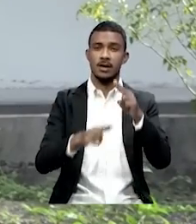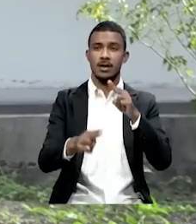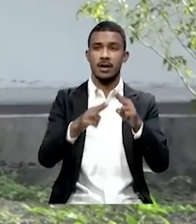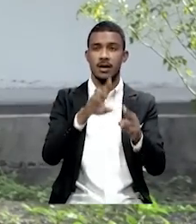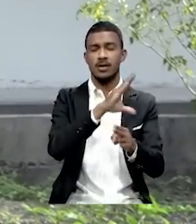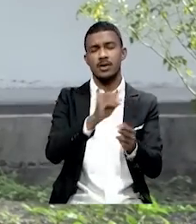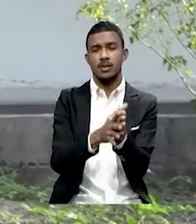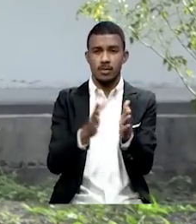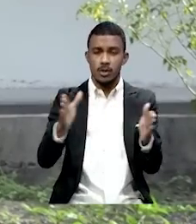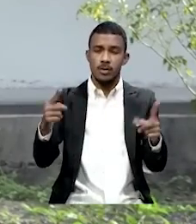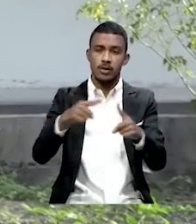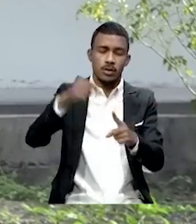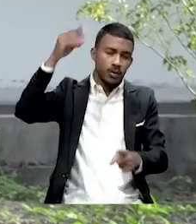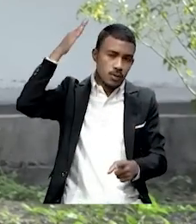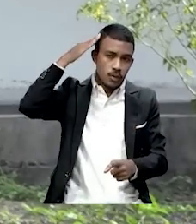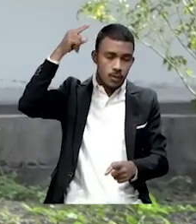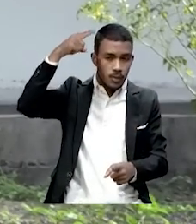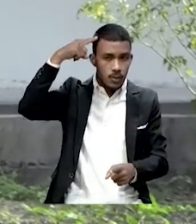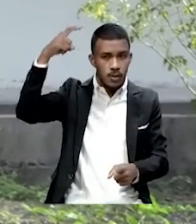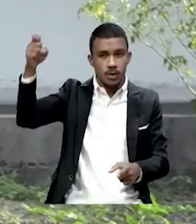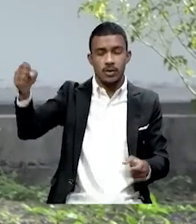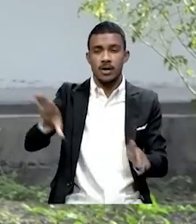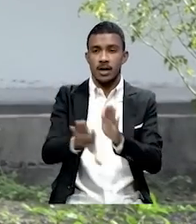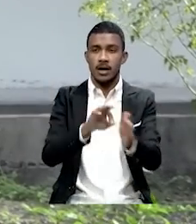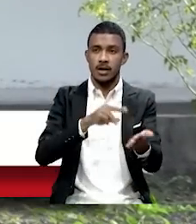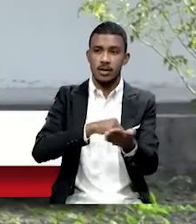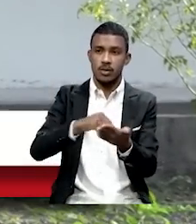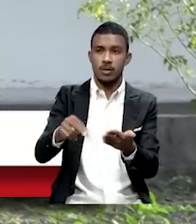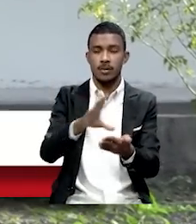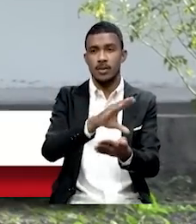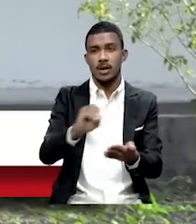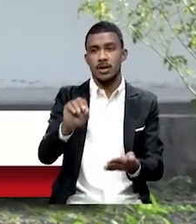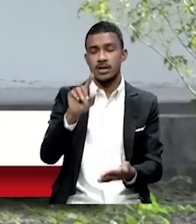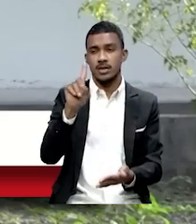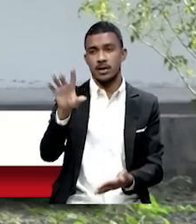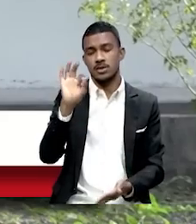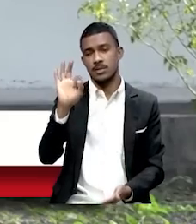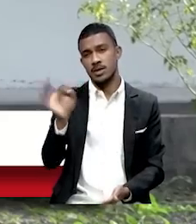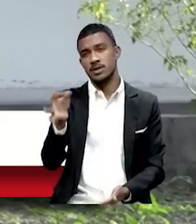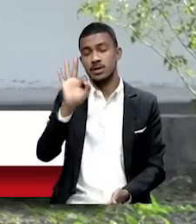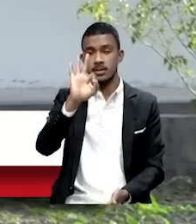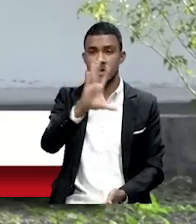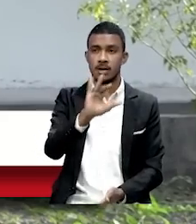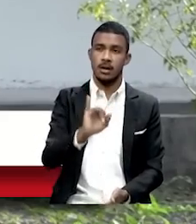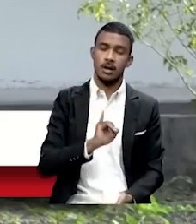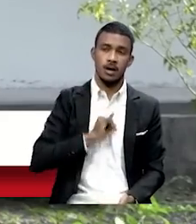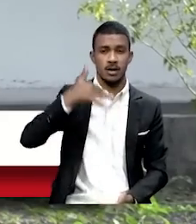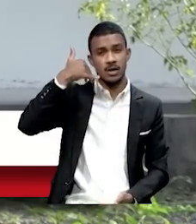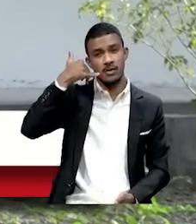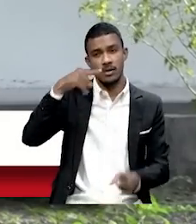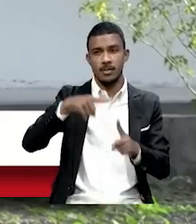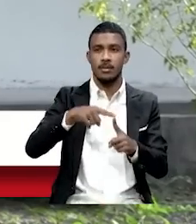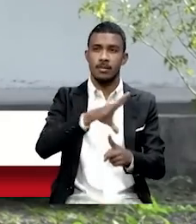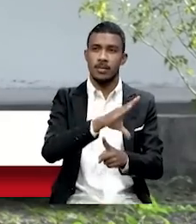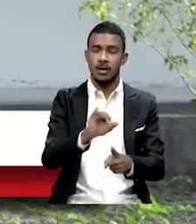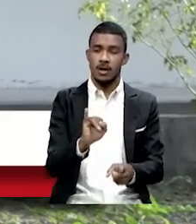tohanulu mima be, au hetan nomor da bedian COVID-19, langsung kontaktu ba telepon kik be,